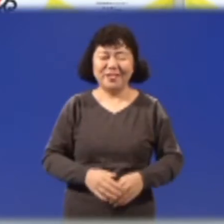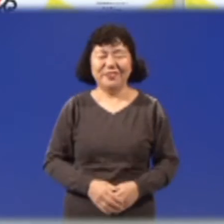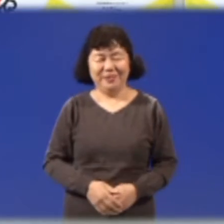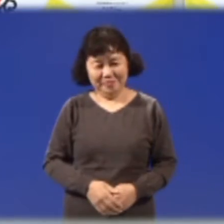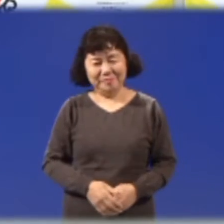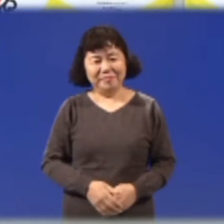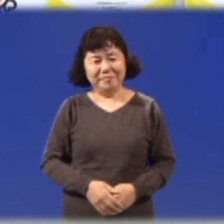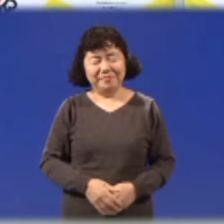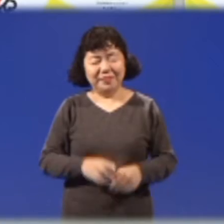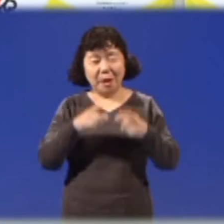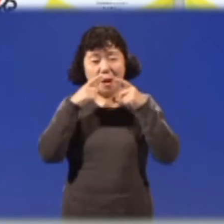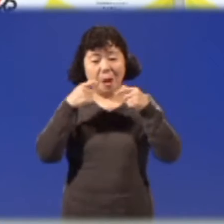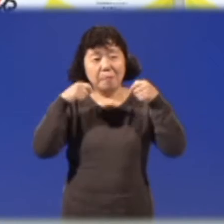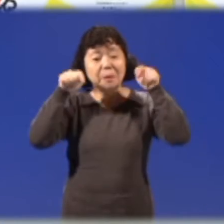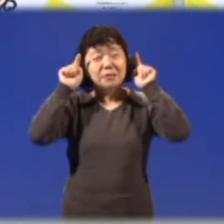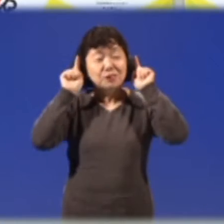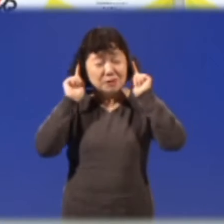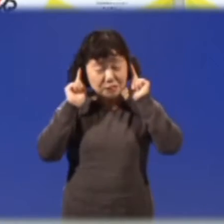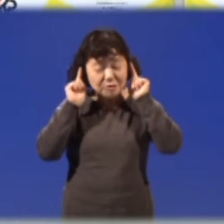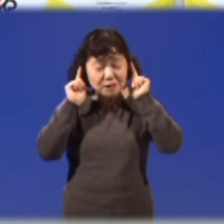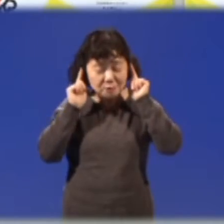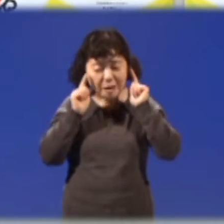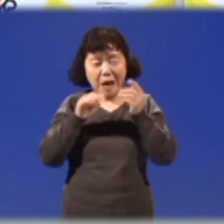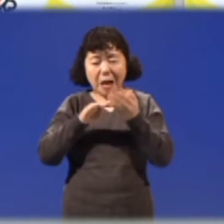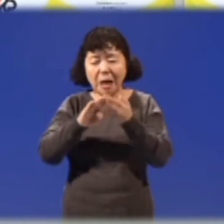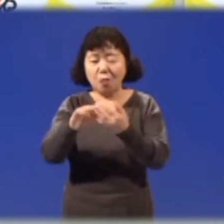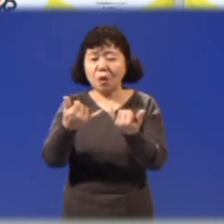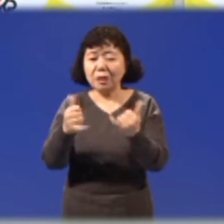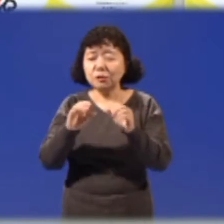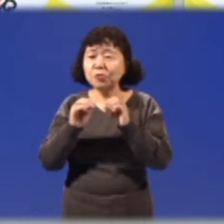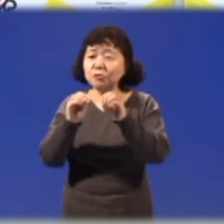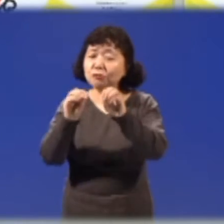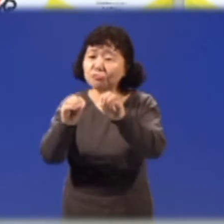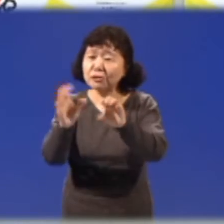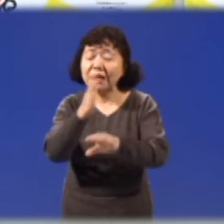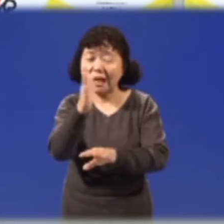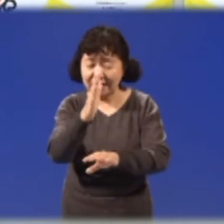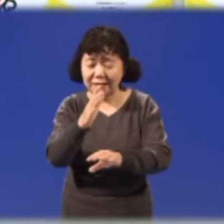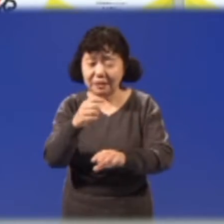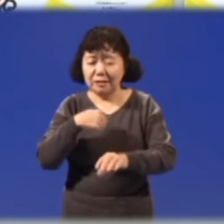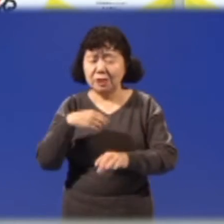スクをすることは他人にうつさないためと自分がう